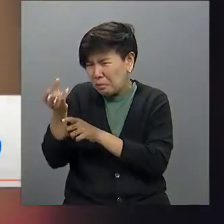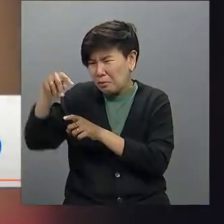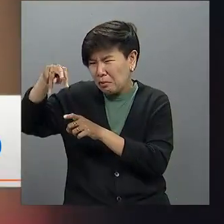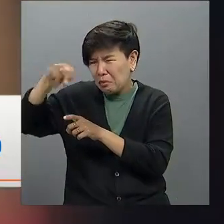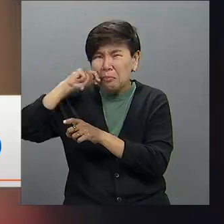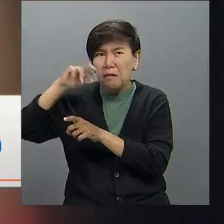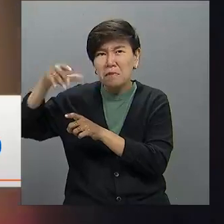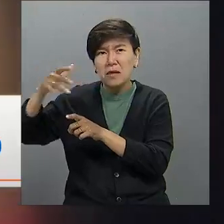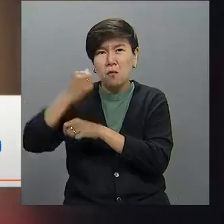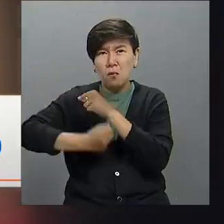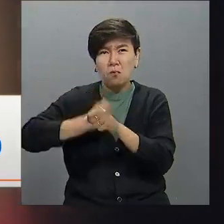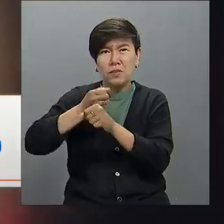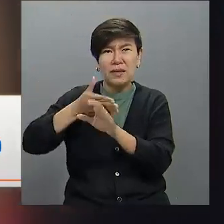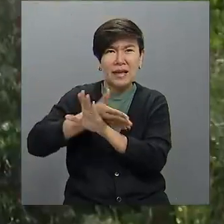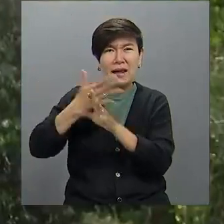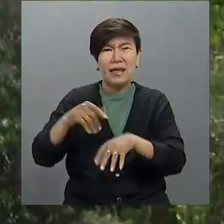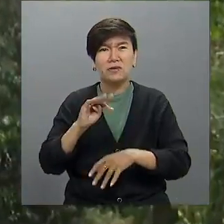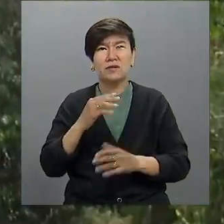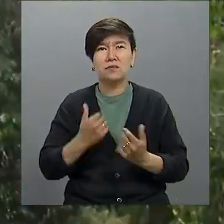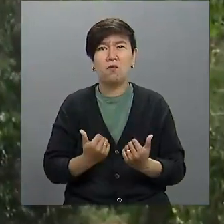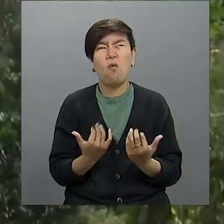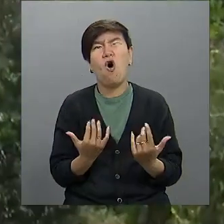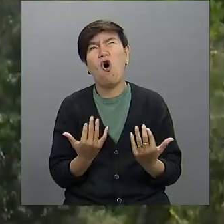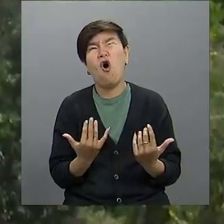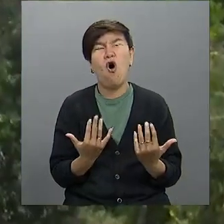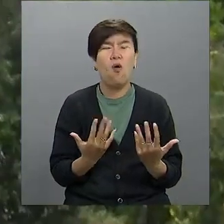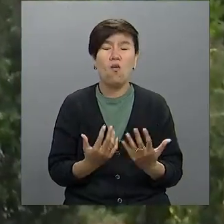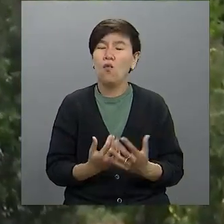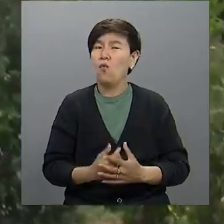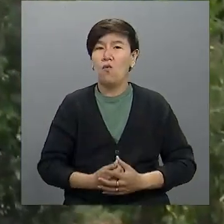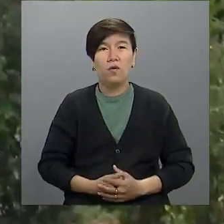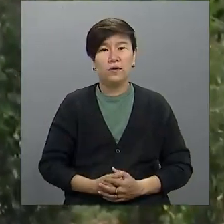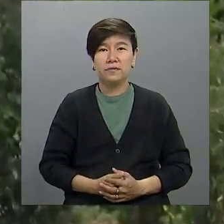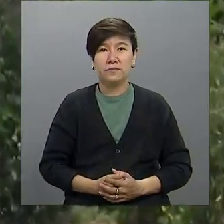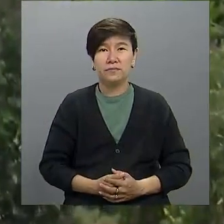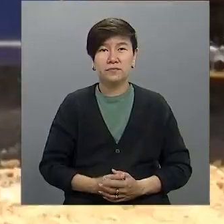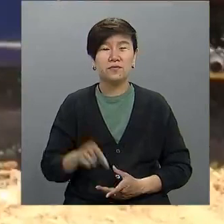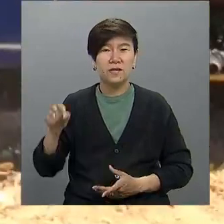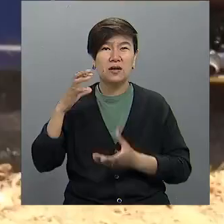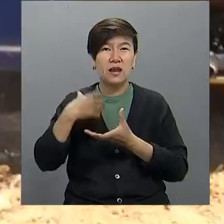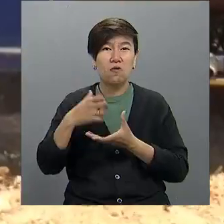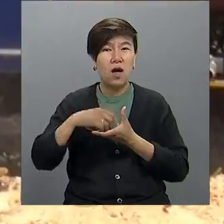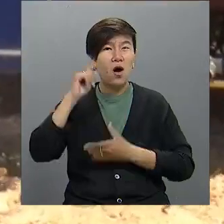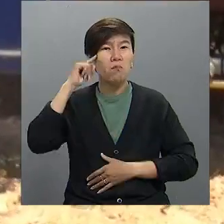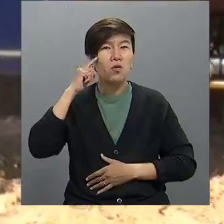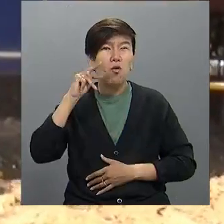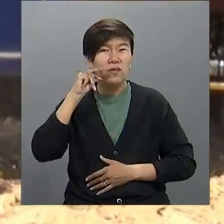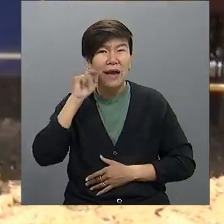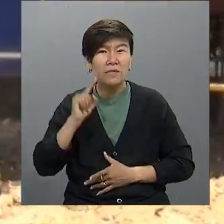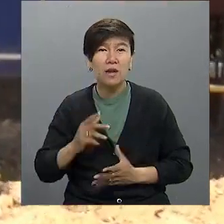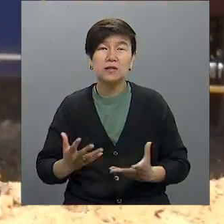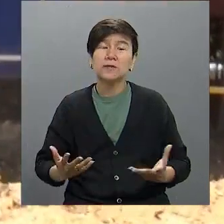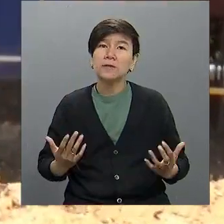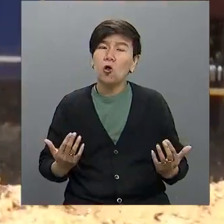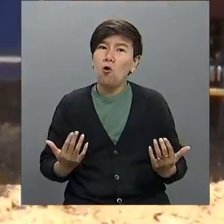าร์จเราจัดไม่ได้ใช้ คุณลุงก็บอกว่าไม่รู้ว่าจะได้ใช้น้ำชาติไหนเขาว่าอย่างนี้